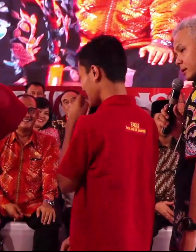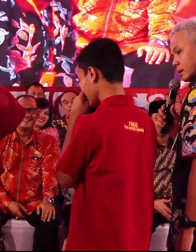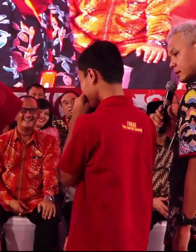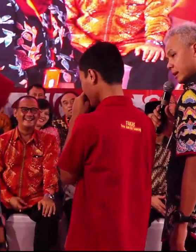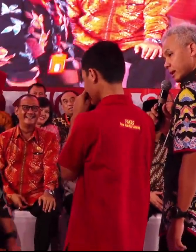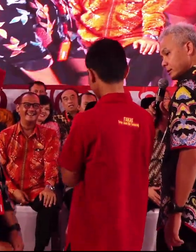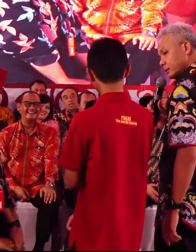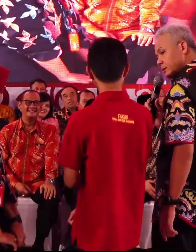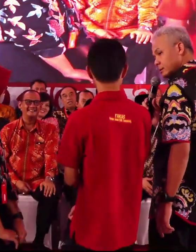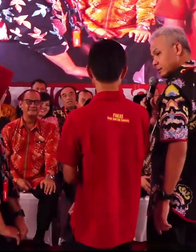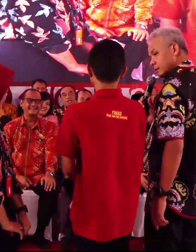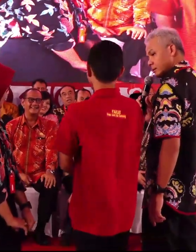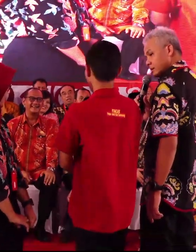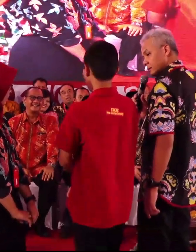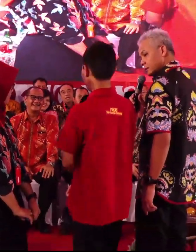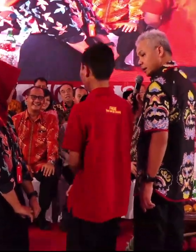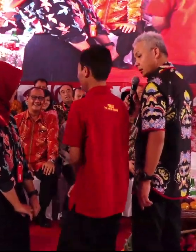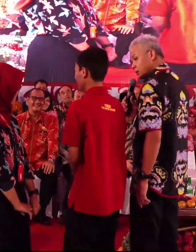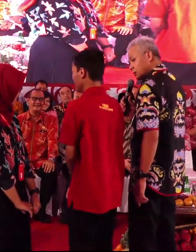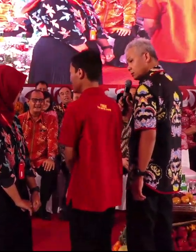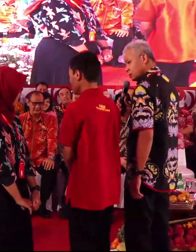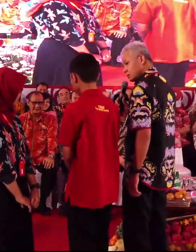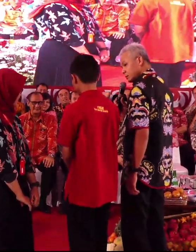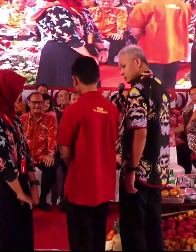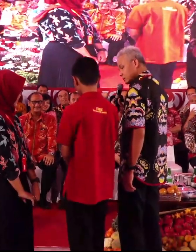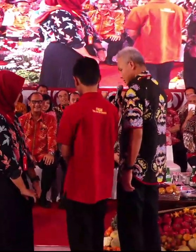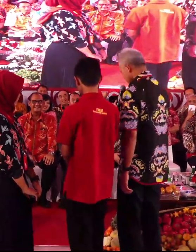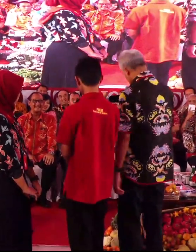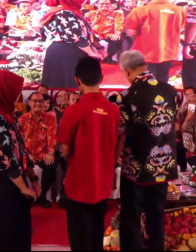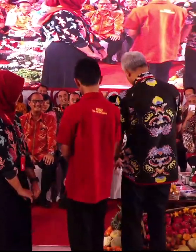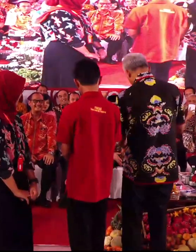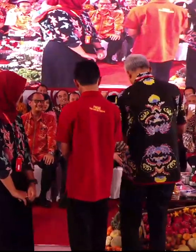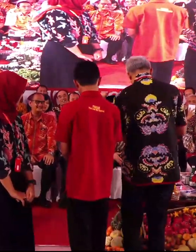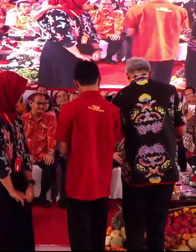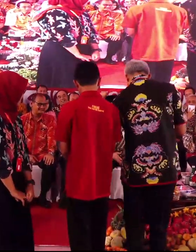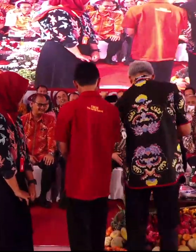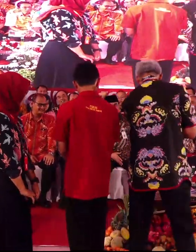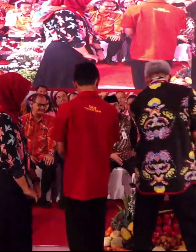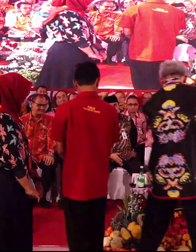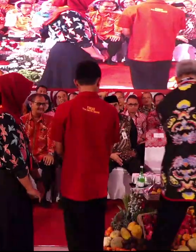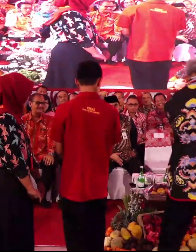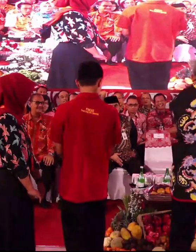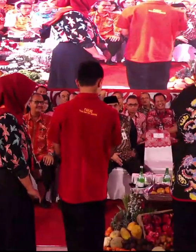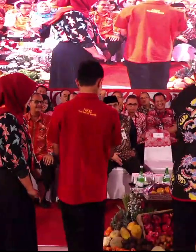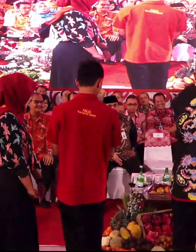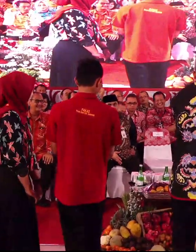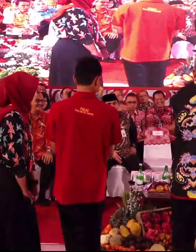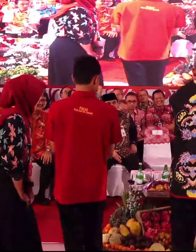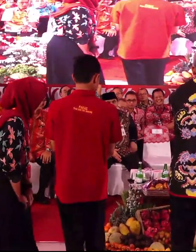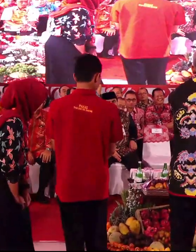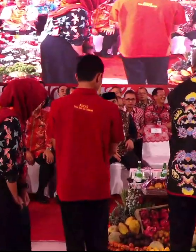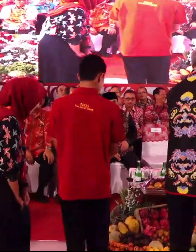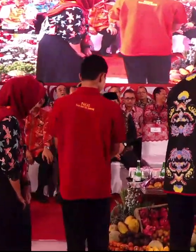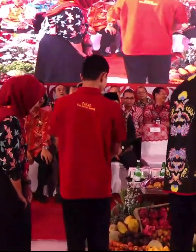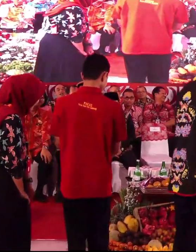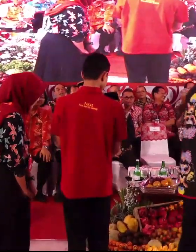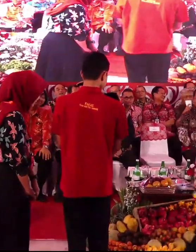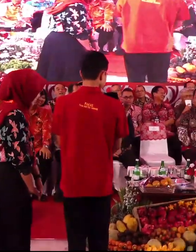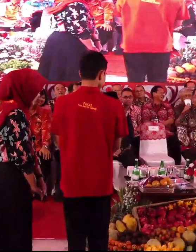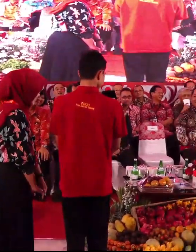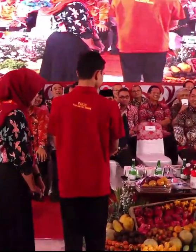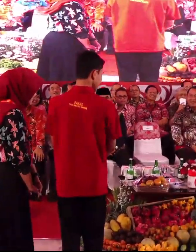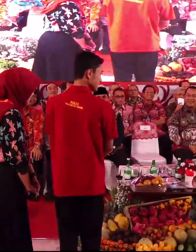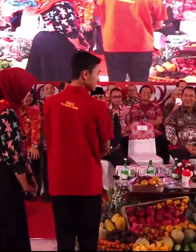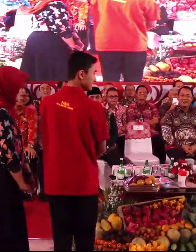hai hahaha ah ah ah Oh mau blog Silakan ambil buat sendiri Hai kok